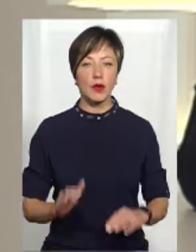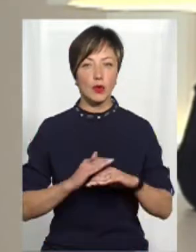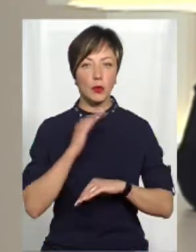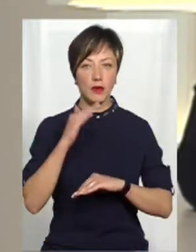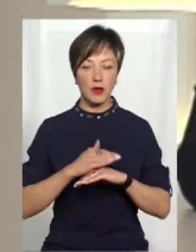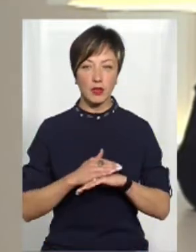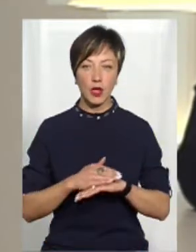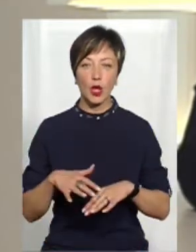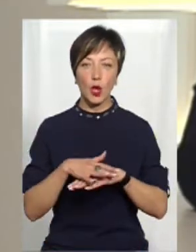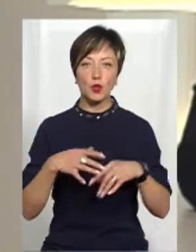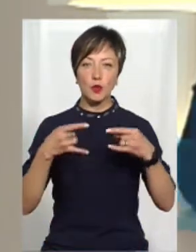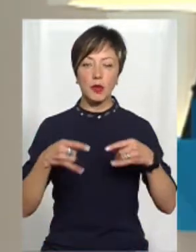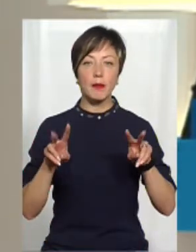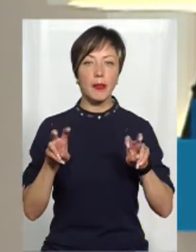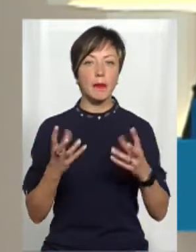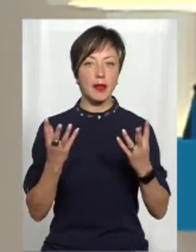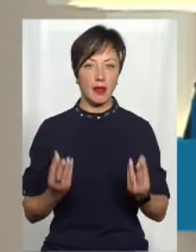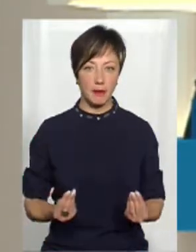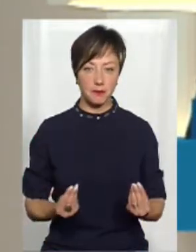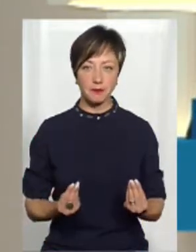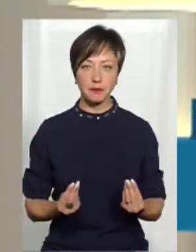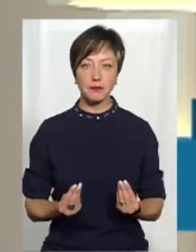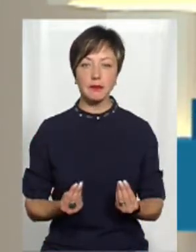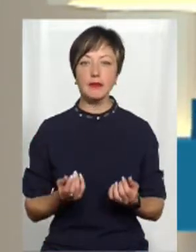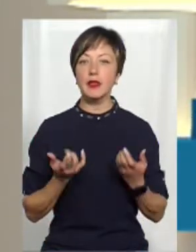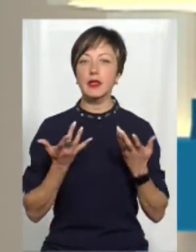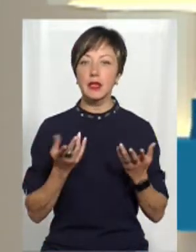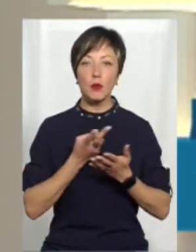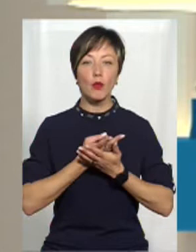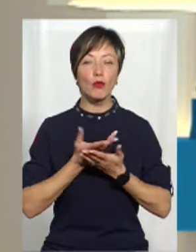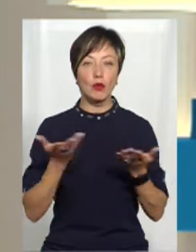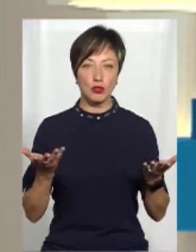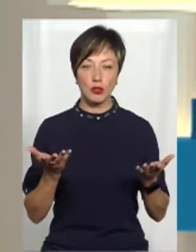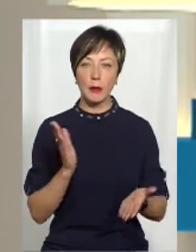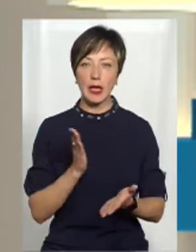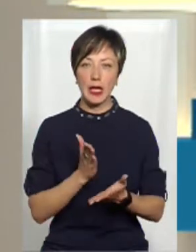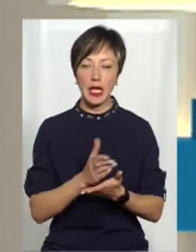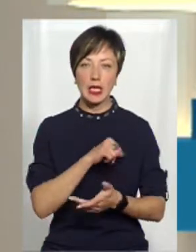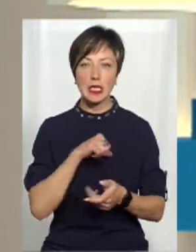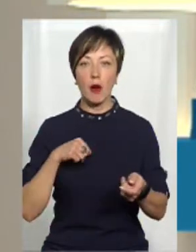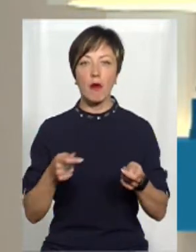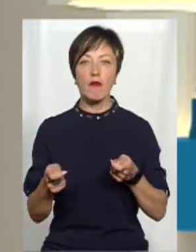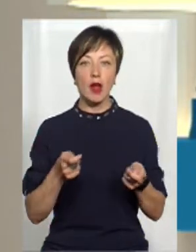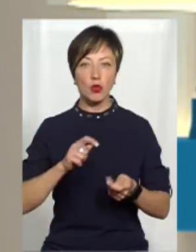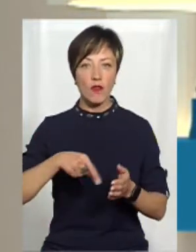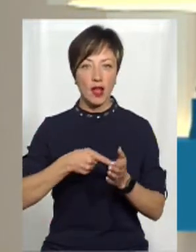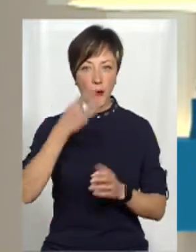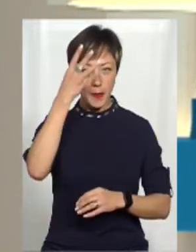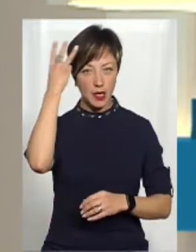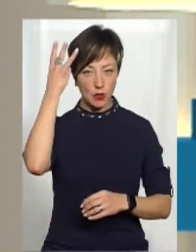Добрий вечір. На Суспільному тема дня. Наскільки публічним є самоврядування